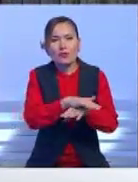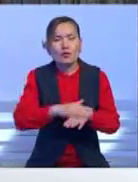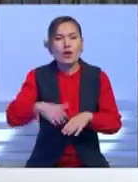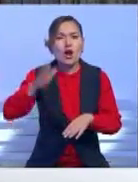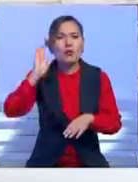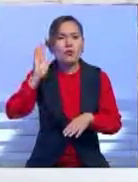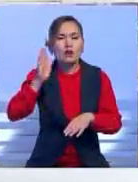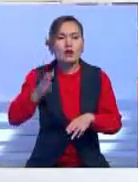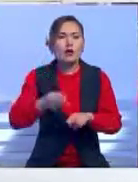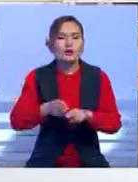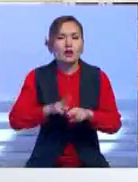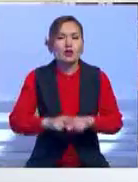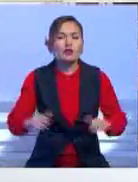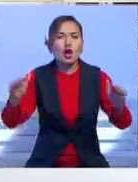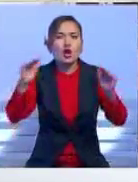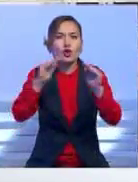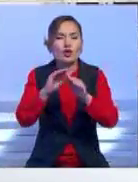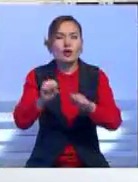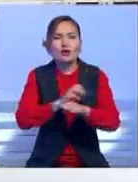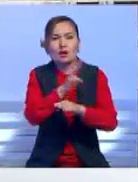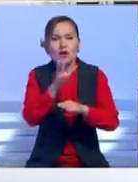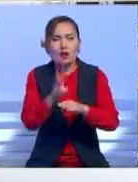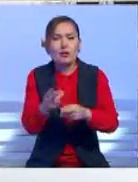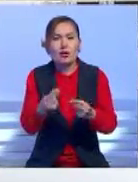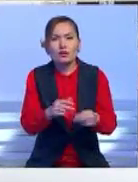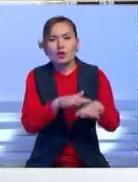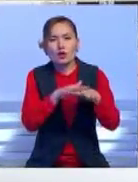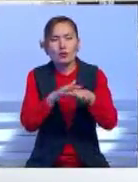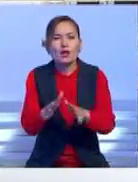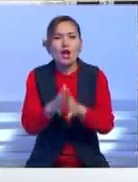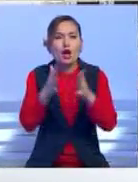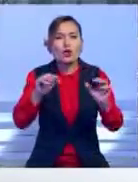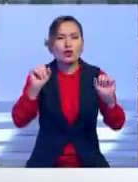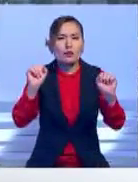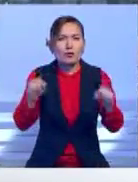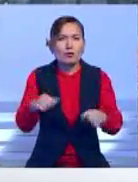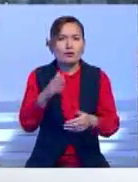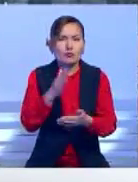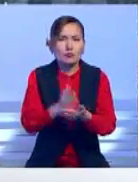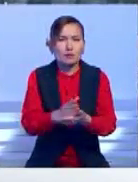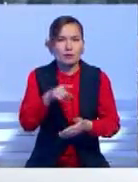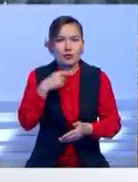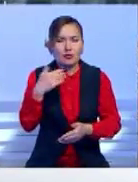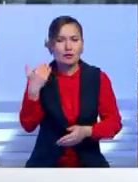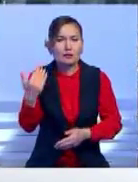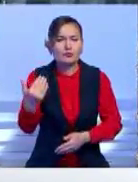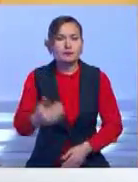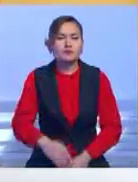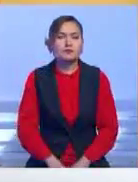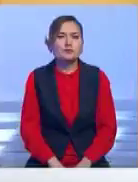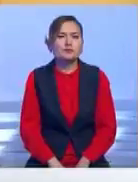Қазақстанда құрылыс ауқымы кеңейіп, инвестиция тартуға үлкен мүмкіндіктер туы мүмкін деп отыр.